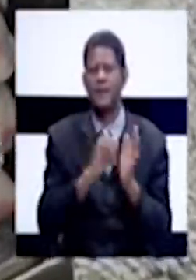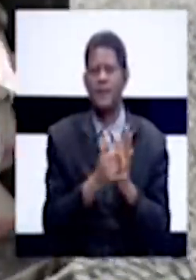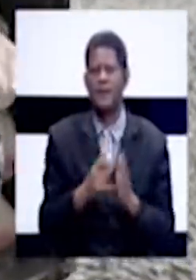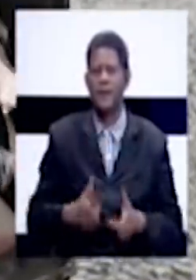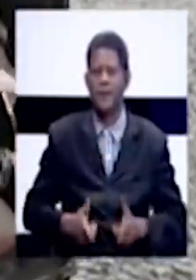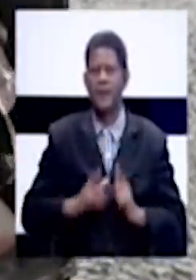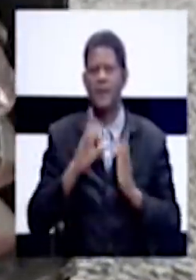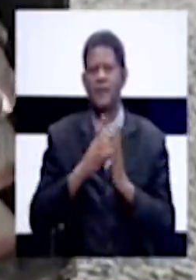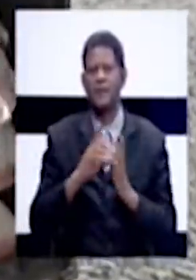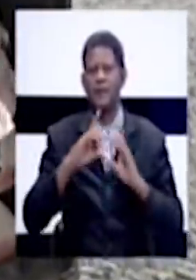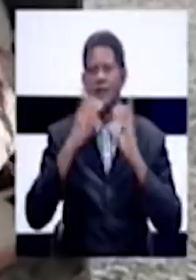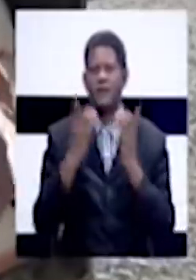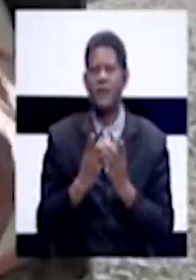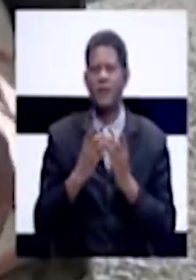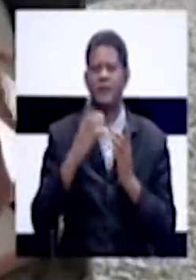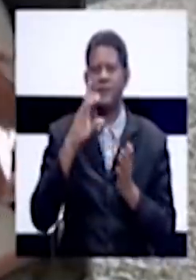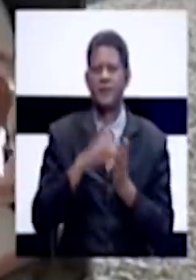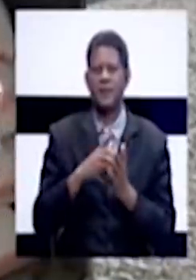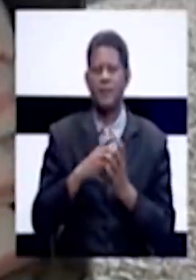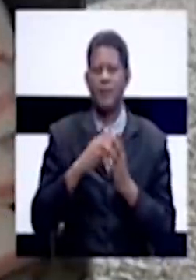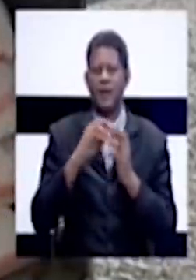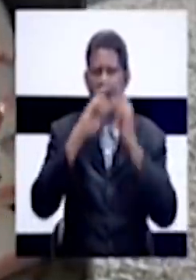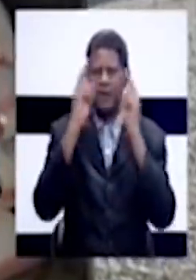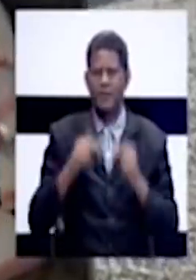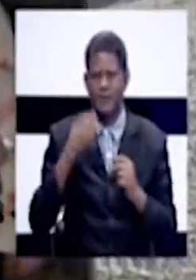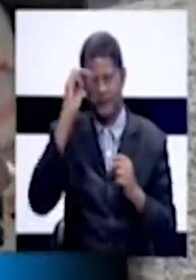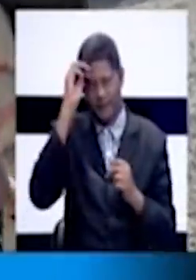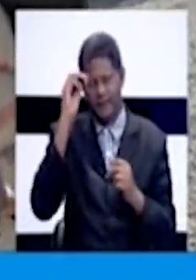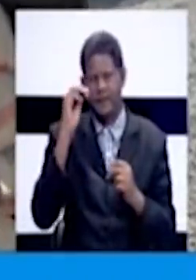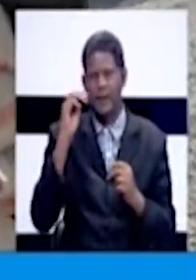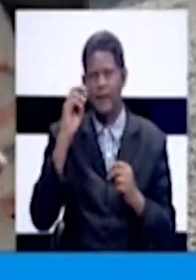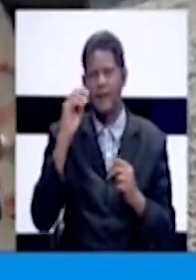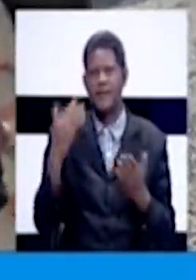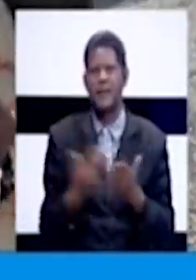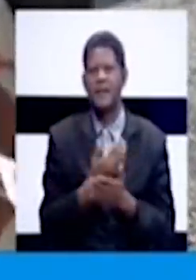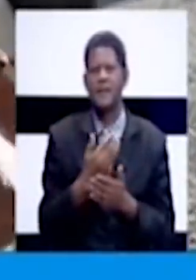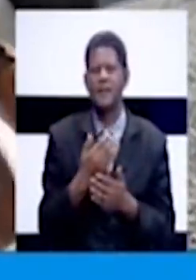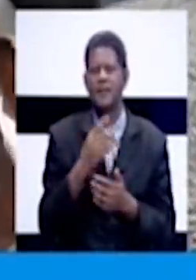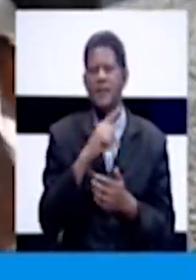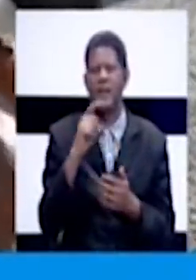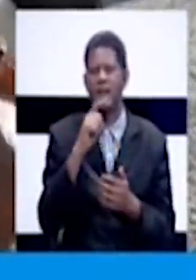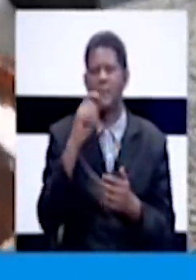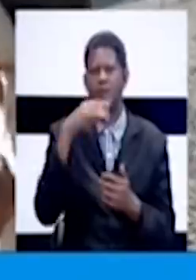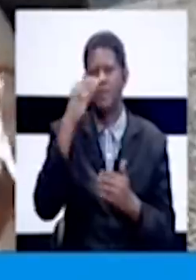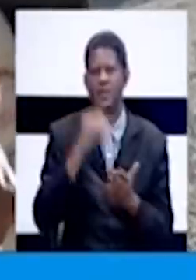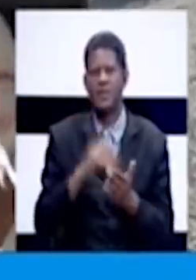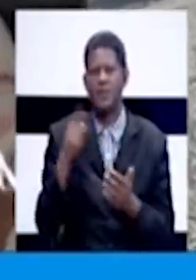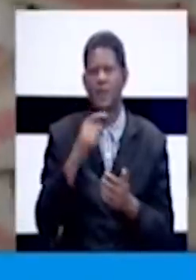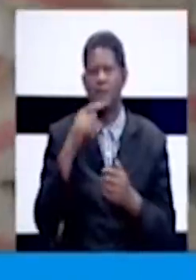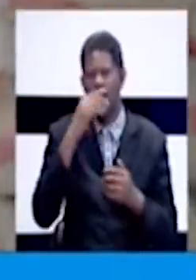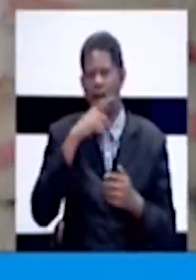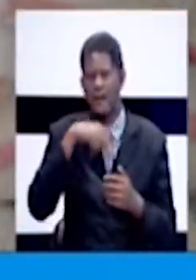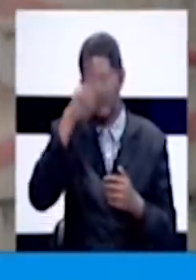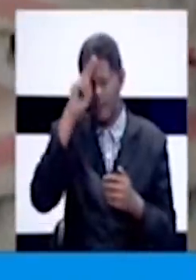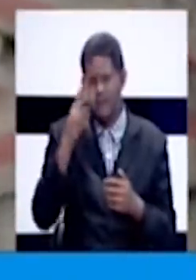ነበርቲ ክፍለ ከተማ ሓወልቲ ጣብያ ህዳሰ ልዕሊ 1,000 ዝዋግኦም 33 ኣጣል ነጋዶ